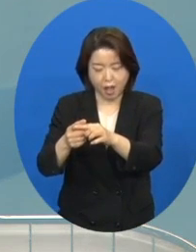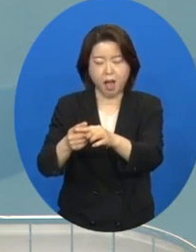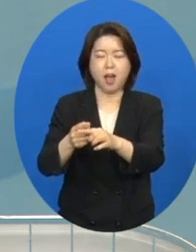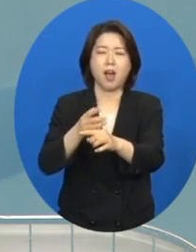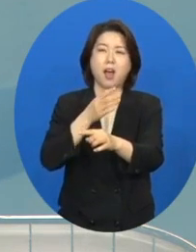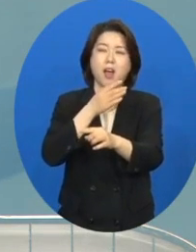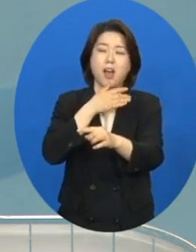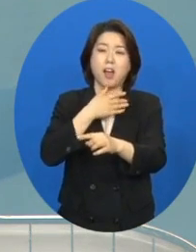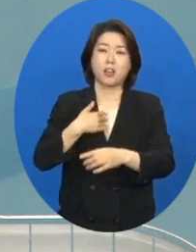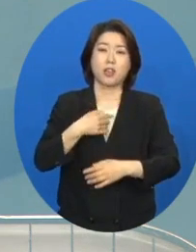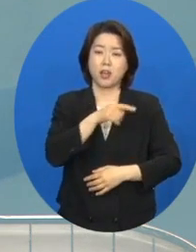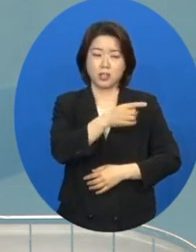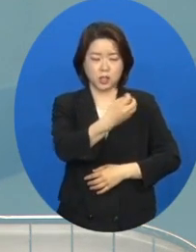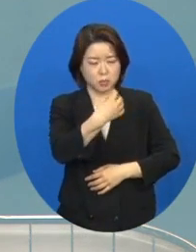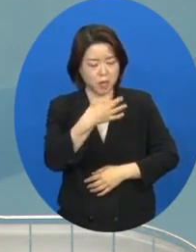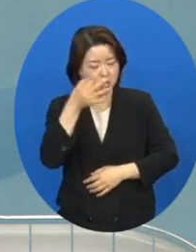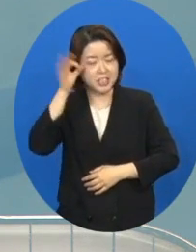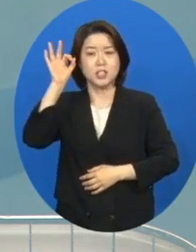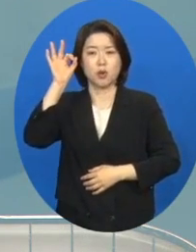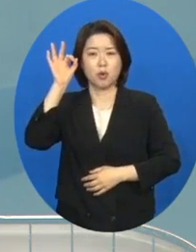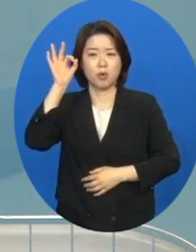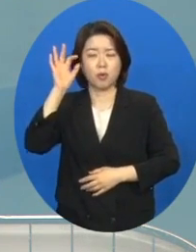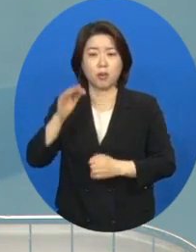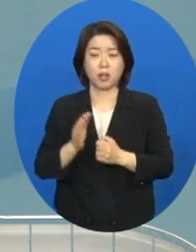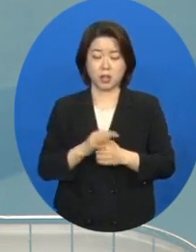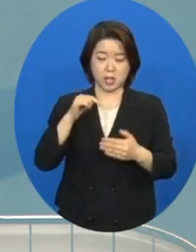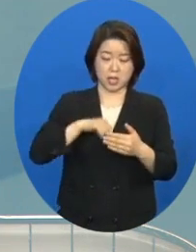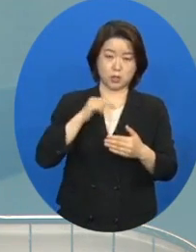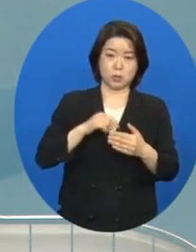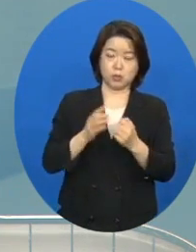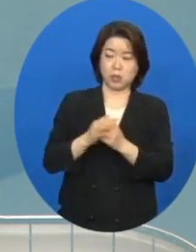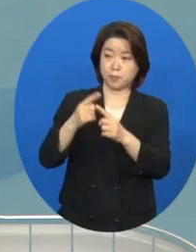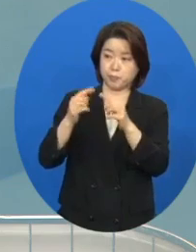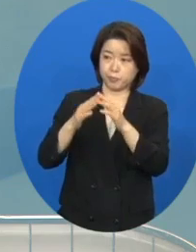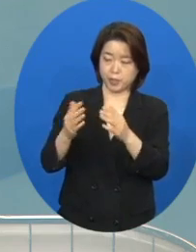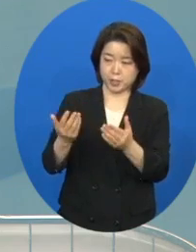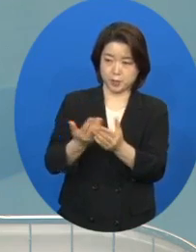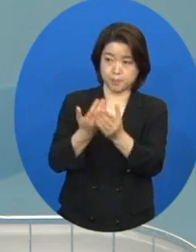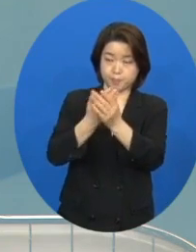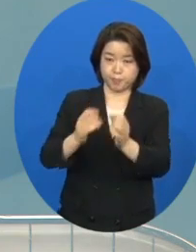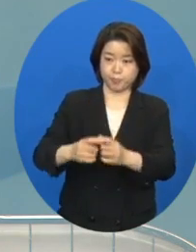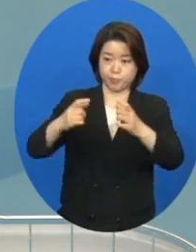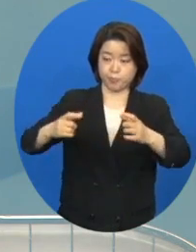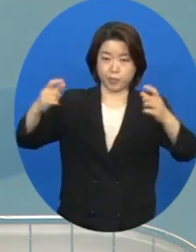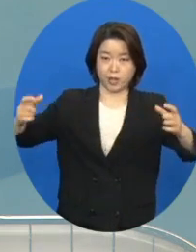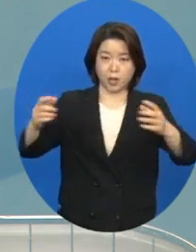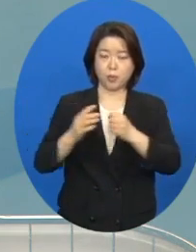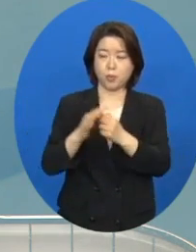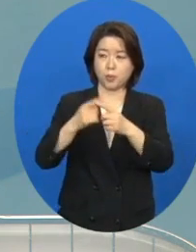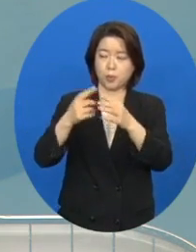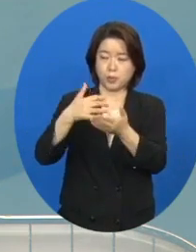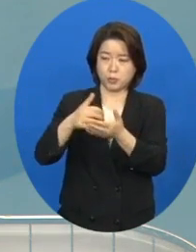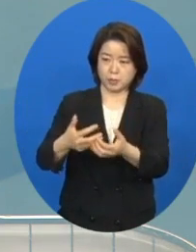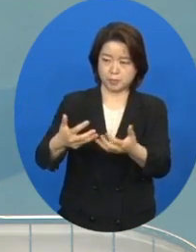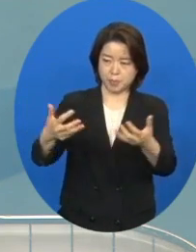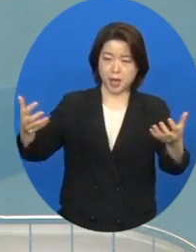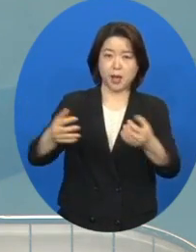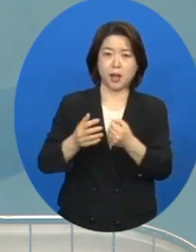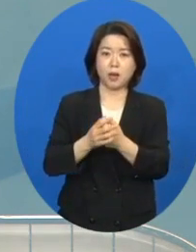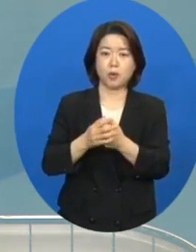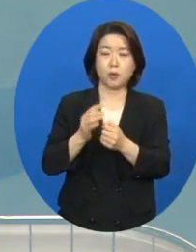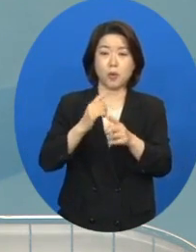수밖에 없더라고. 제 속에 교회를 이렇게 성장시키고 또 교인들이 이렇게 많아지면서